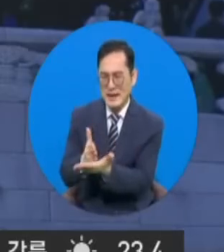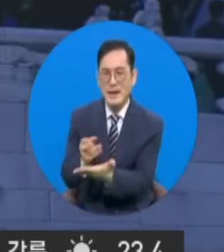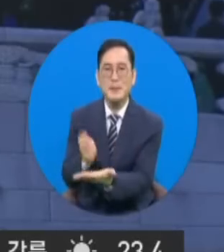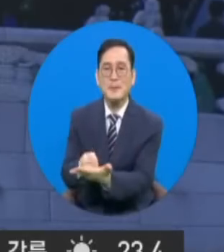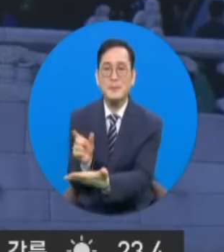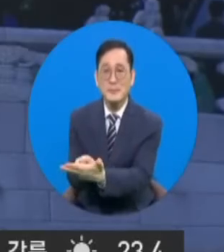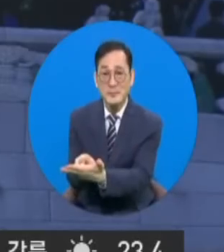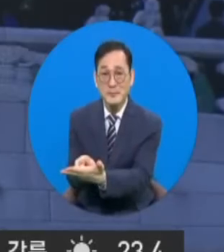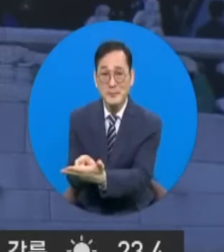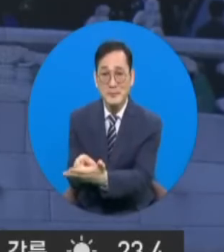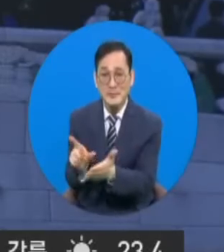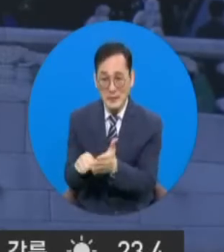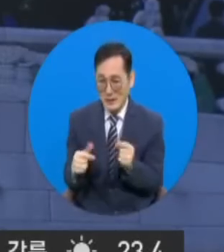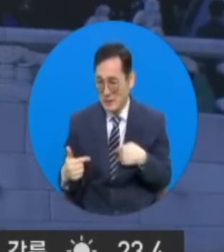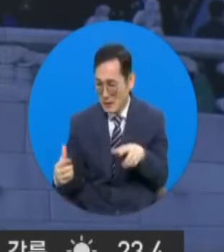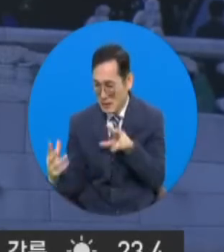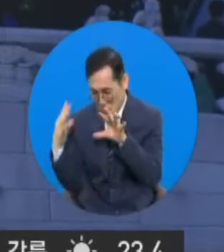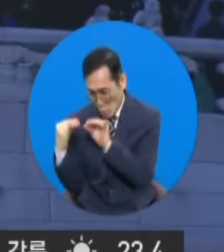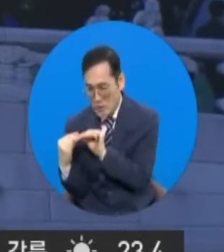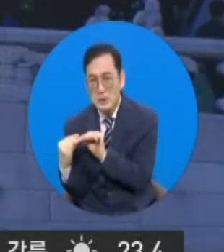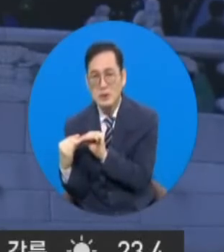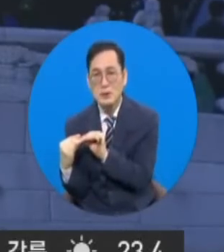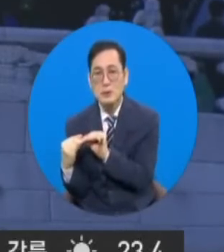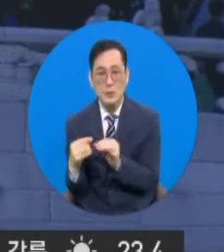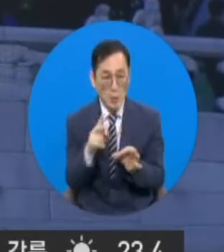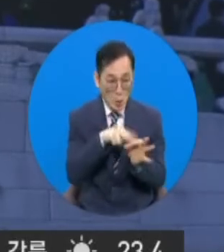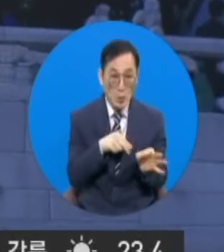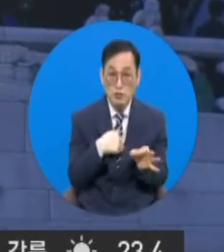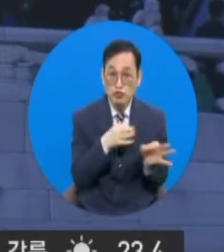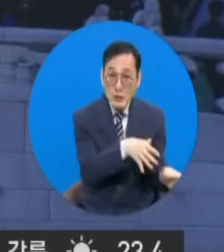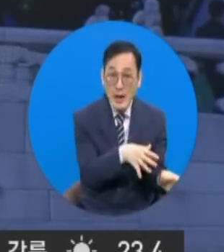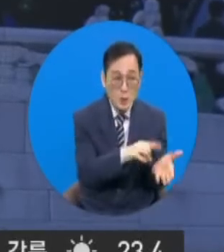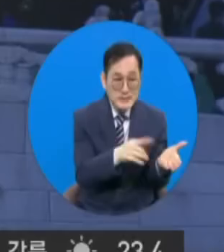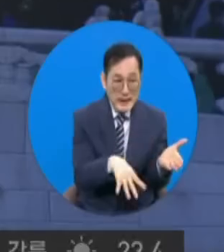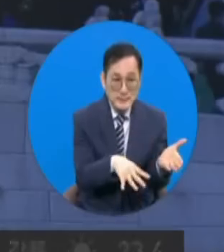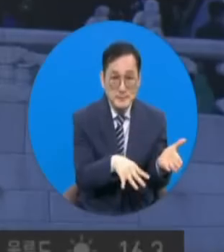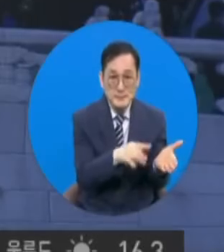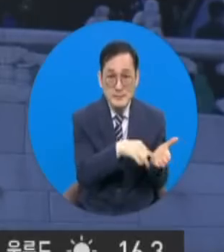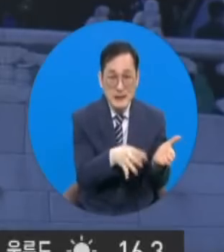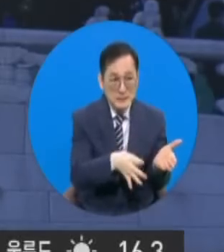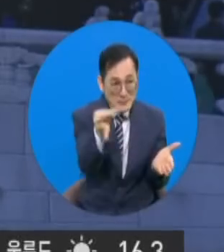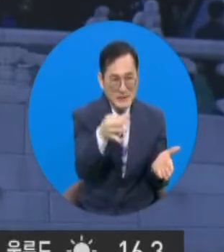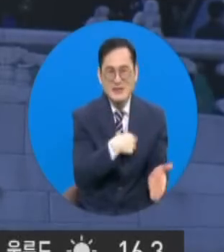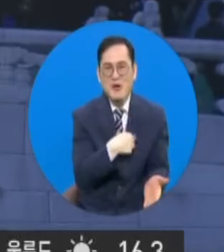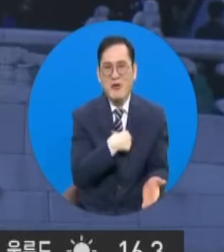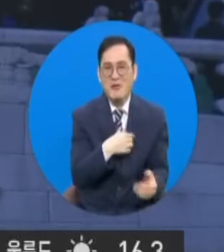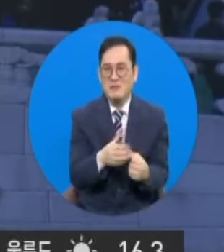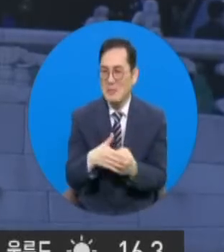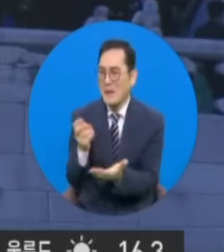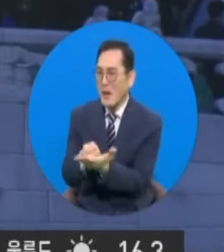사실이 알려지면서 이게 충돌 아니냐 자기가 코인을 투자하고 세금도 안 내려오는 거 아니냐라는 논란이 일자 발인은